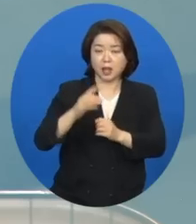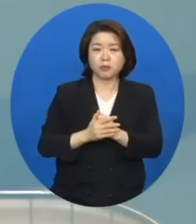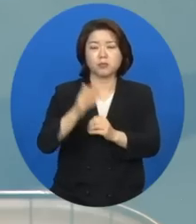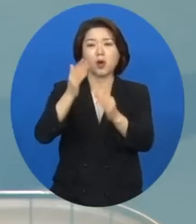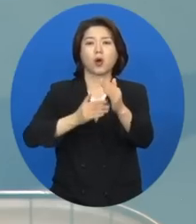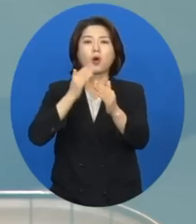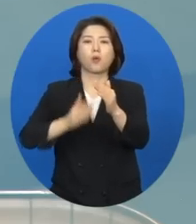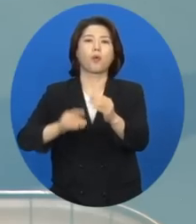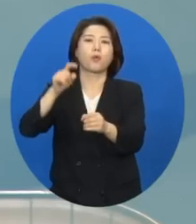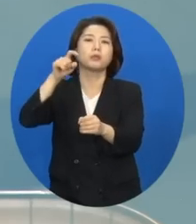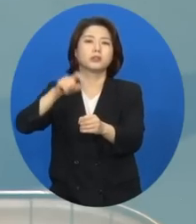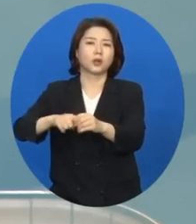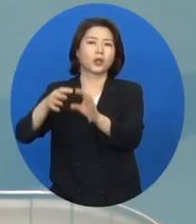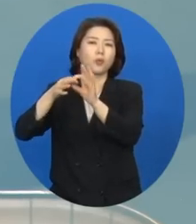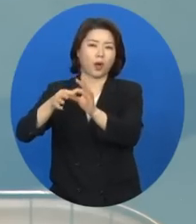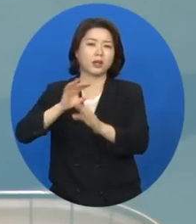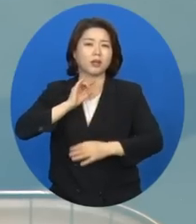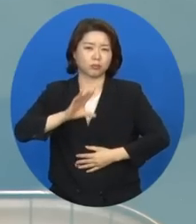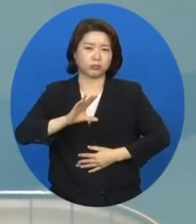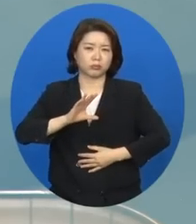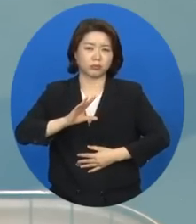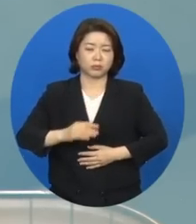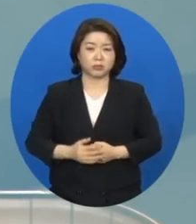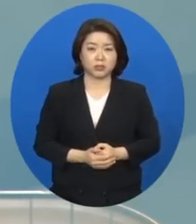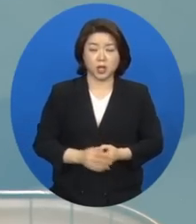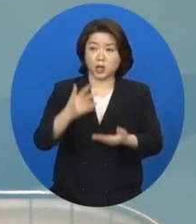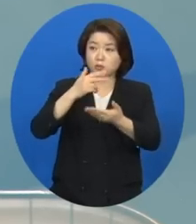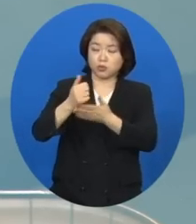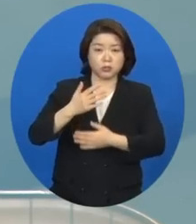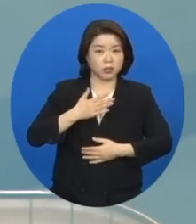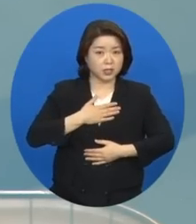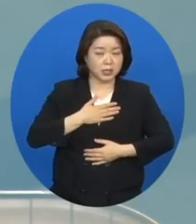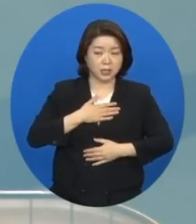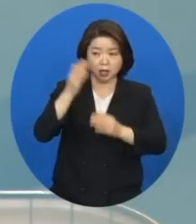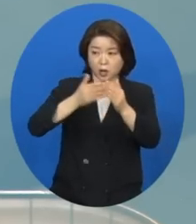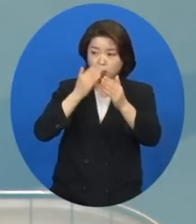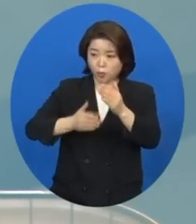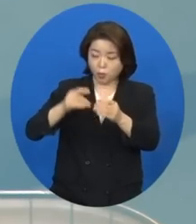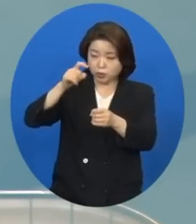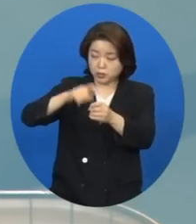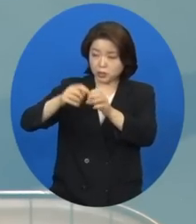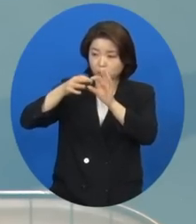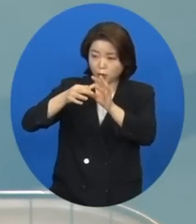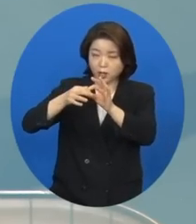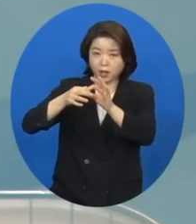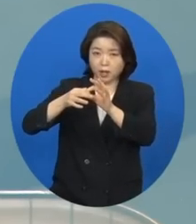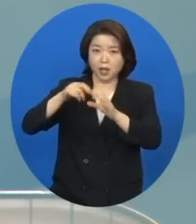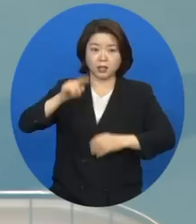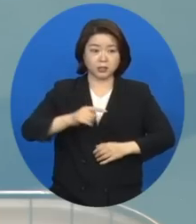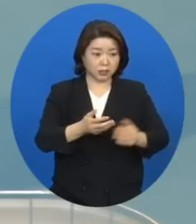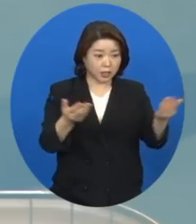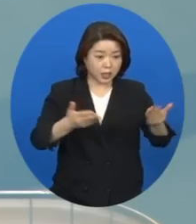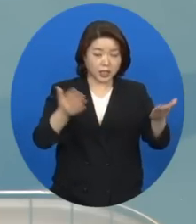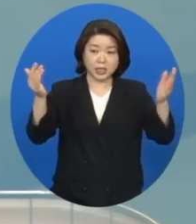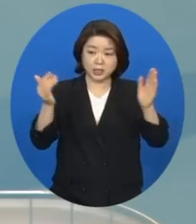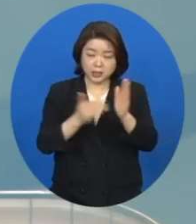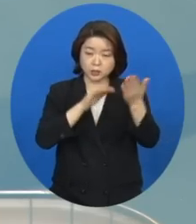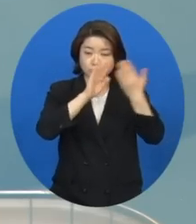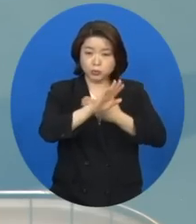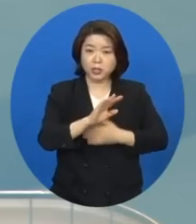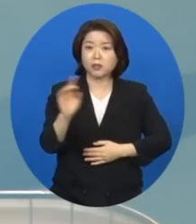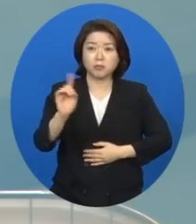공적인 관계더라고요. 주님과 제가 공적인 관계니까 공적인 관계가 끝나면 다 어떤 관계로 넘어가는